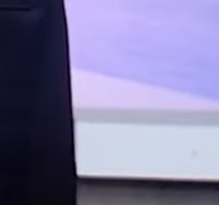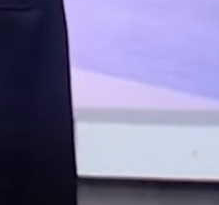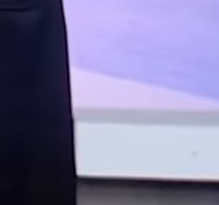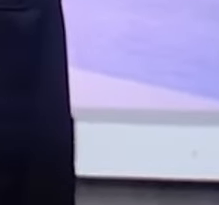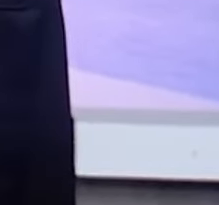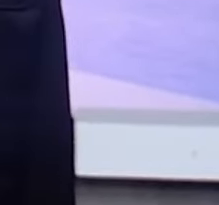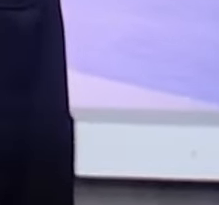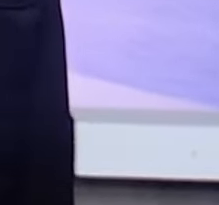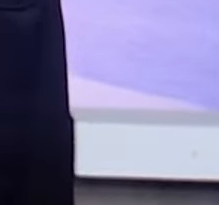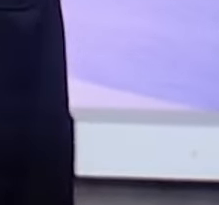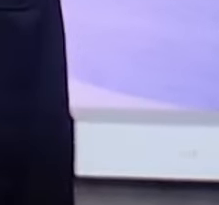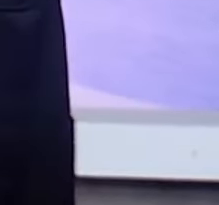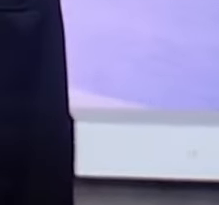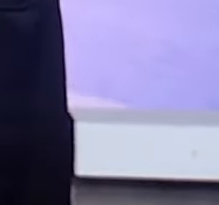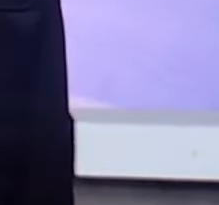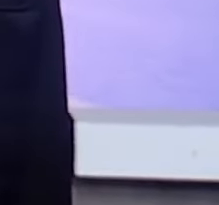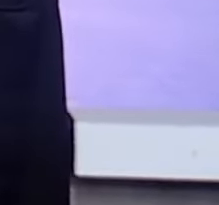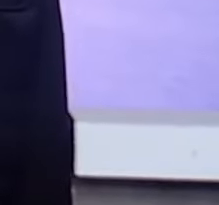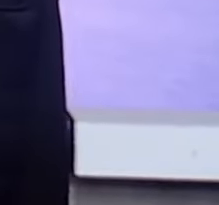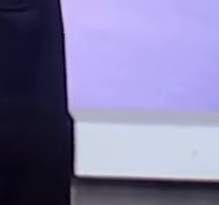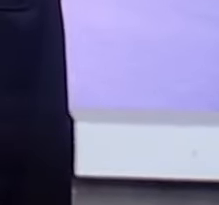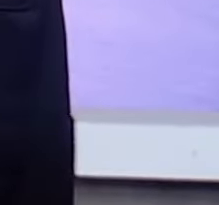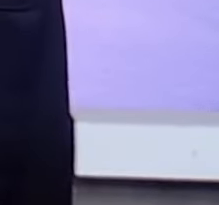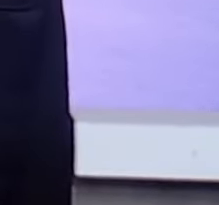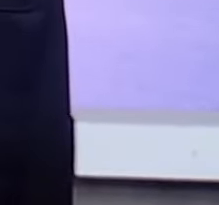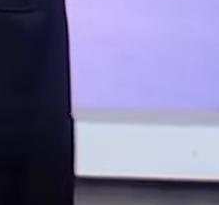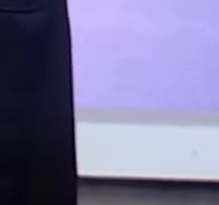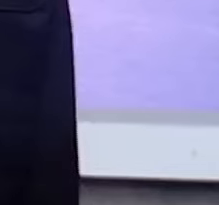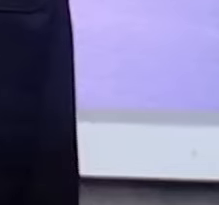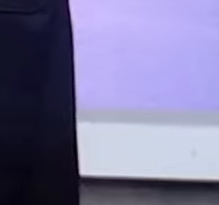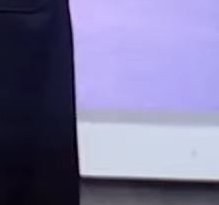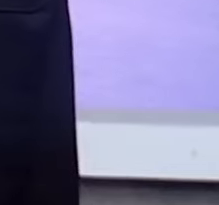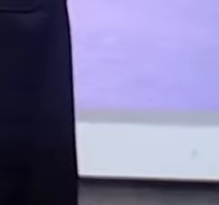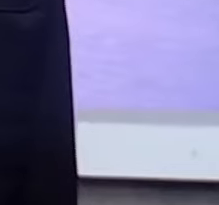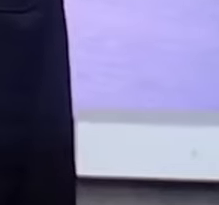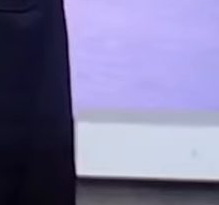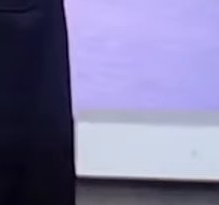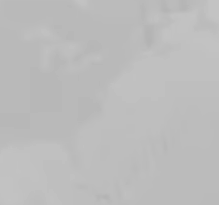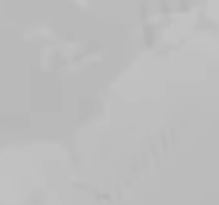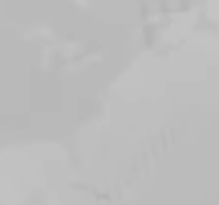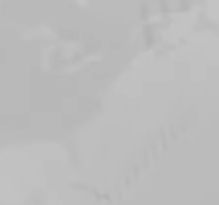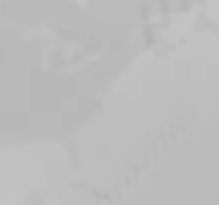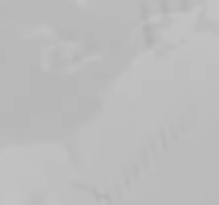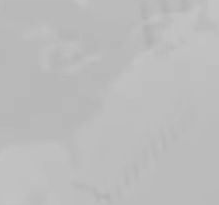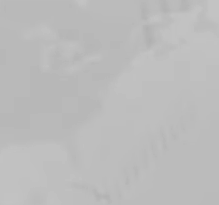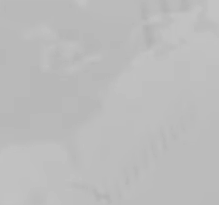samahan niyo kami sa GMA Pinoy TV at sa www.gmanews.tv.